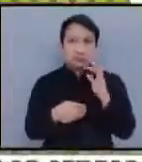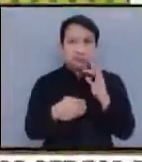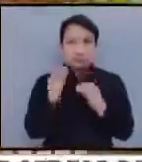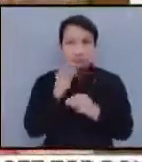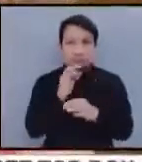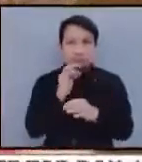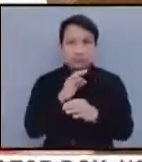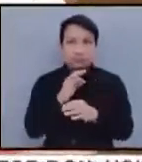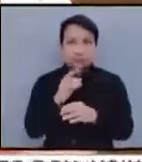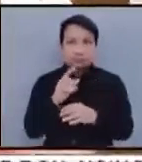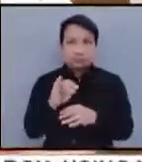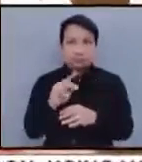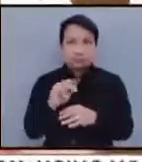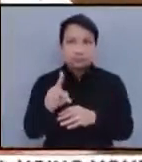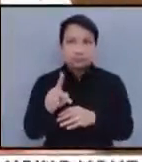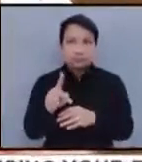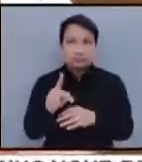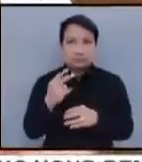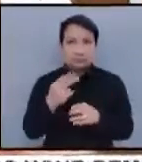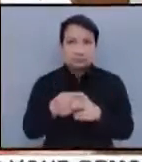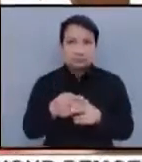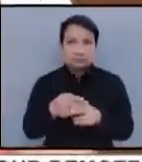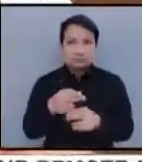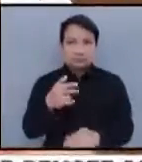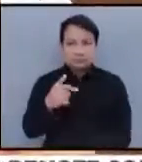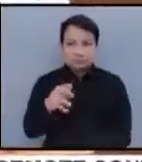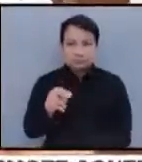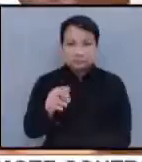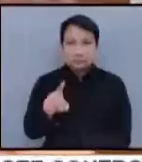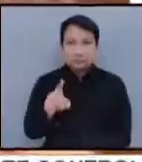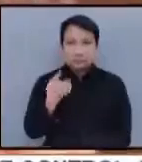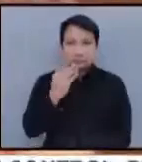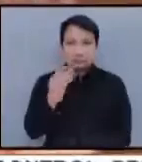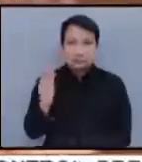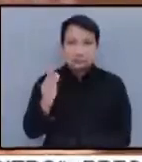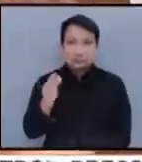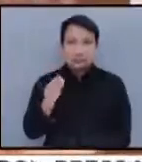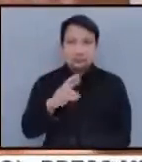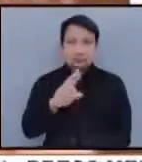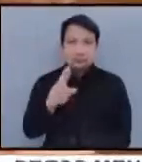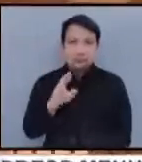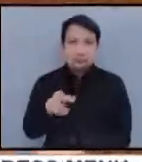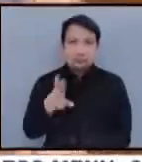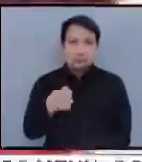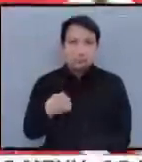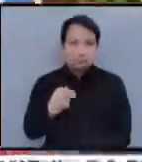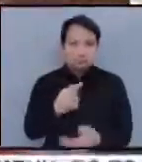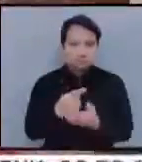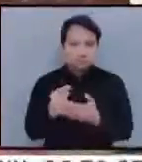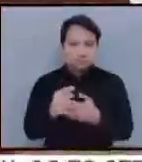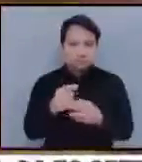mo. My name is Gina Donato and this is RSP Weekly Top Picks.